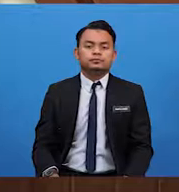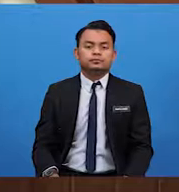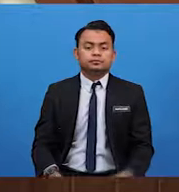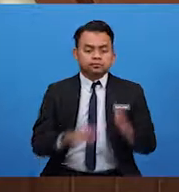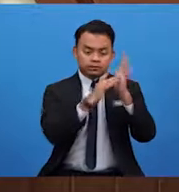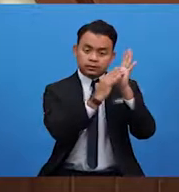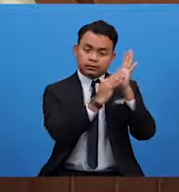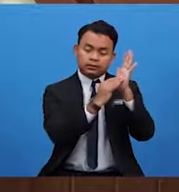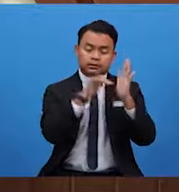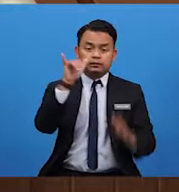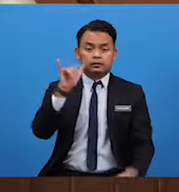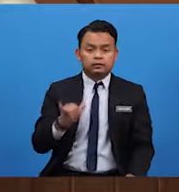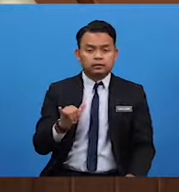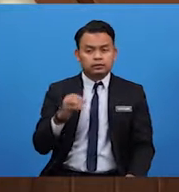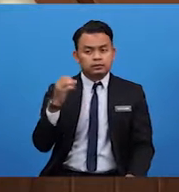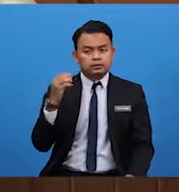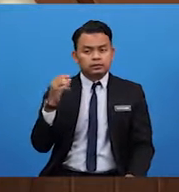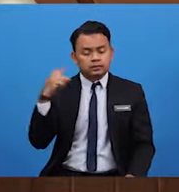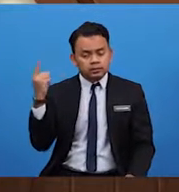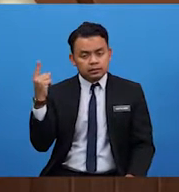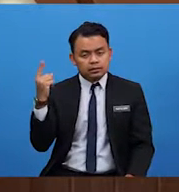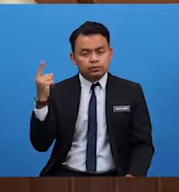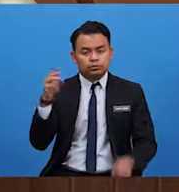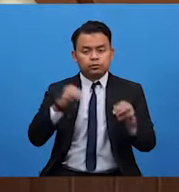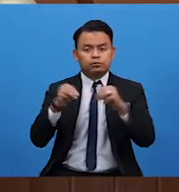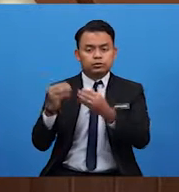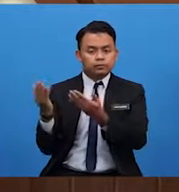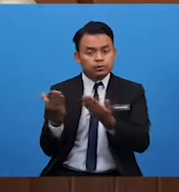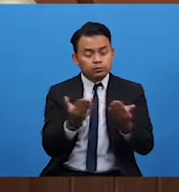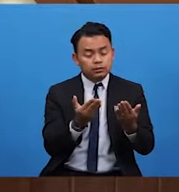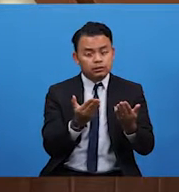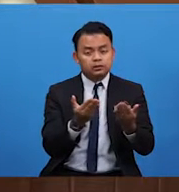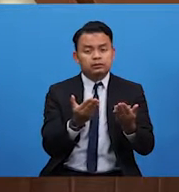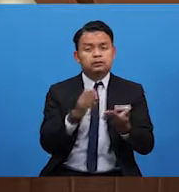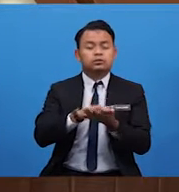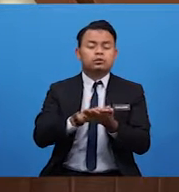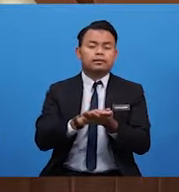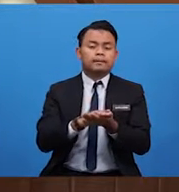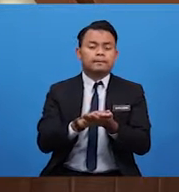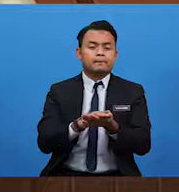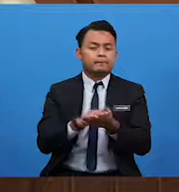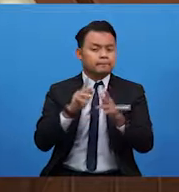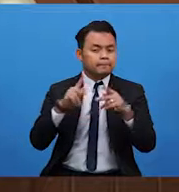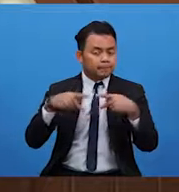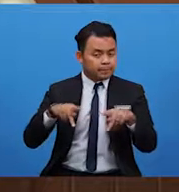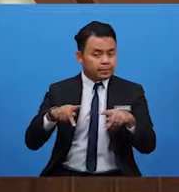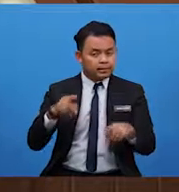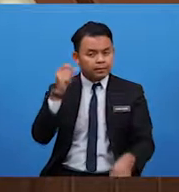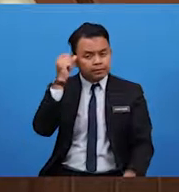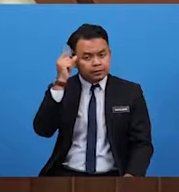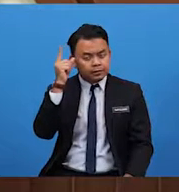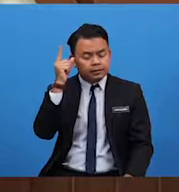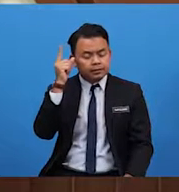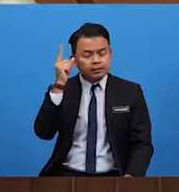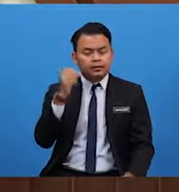kalkulator yang selalu murid-murid bawa ke sekolah. Pernahkah anda terfikir bagaimana boleh timbul